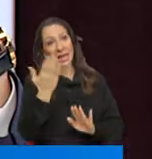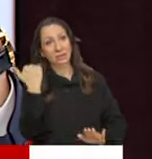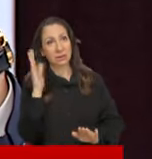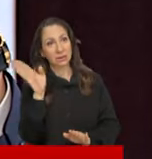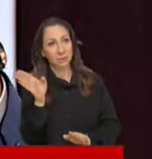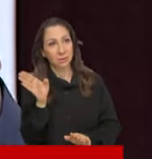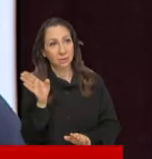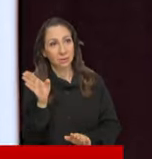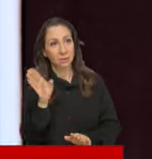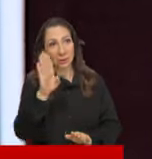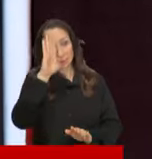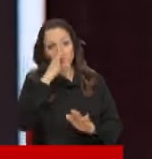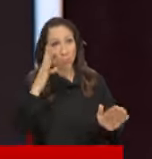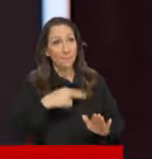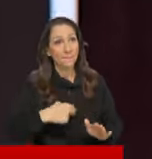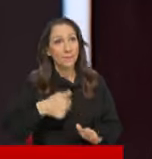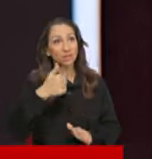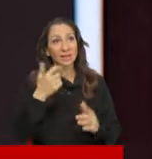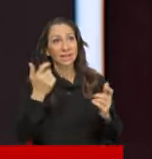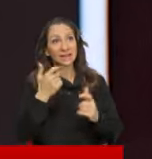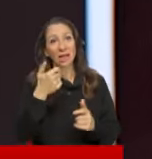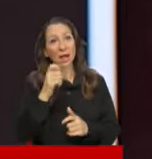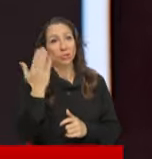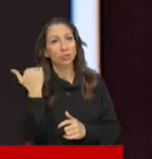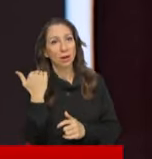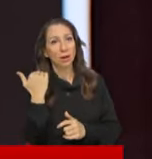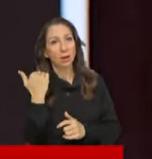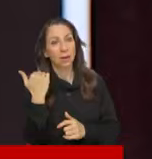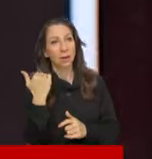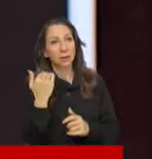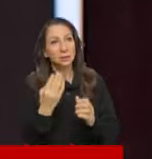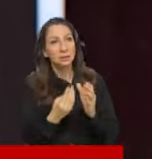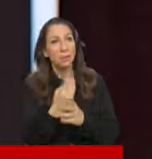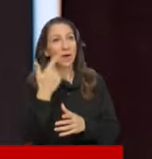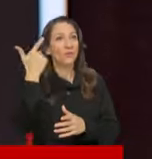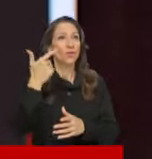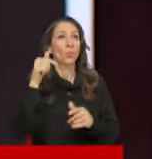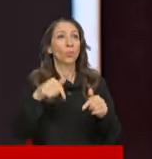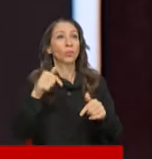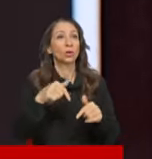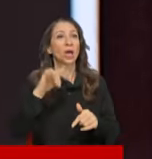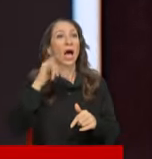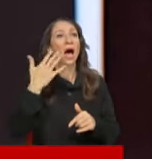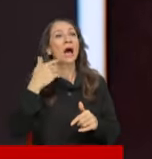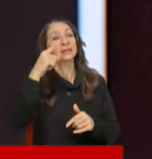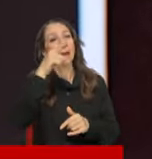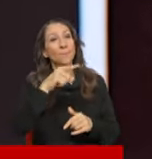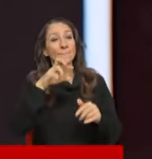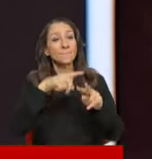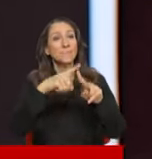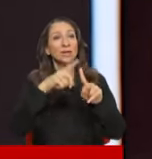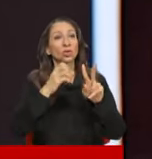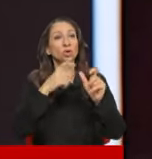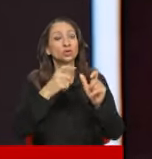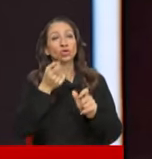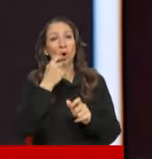gidin İstanbul Büyükşehir Belediye Başkanı neredeydi 6 ay önce sabahleyin video çekiyordu bugün ağır dayım bugün Patnos